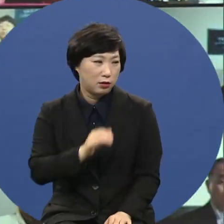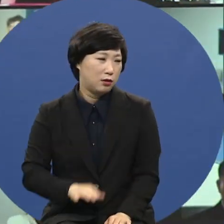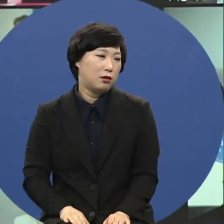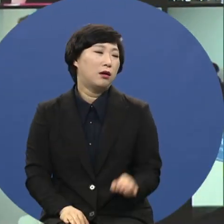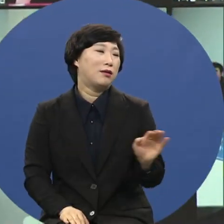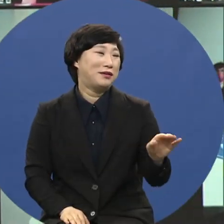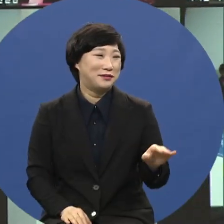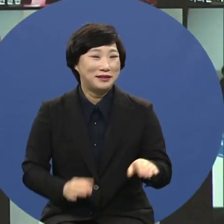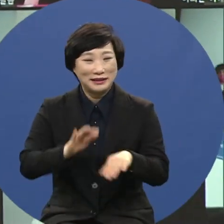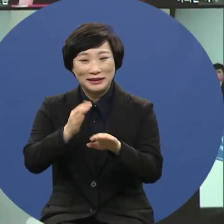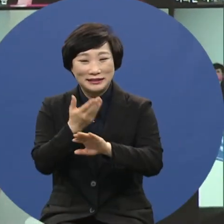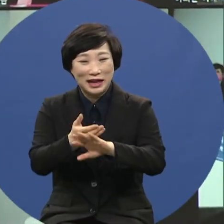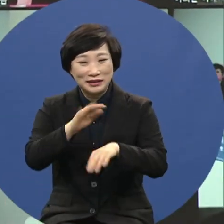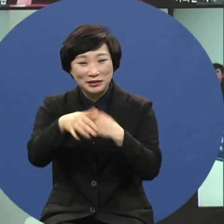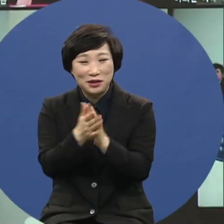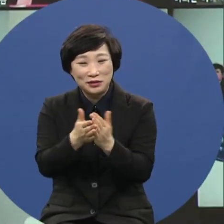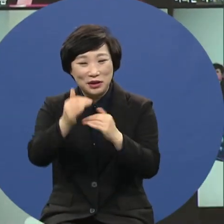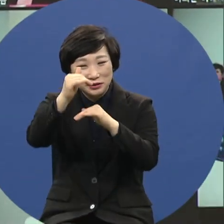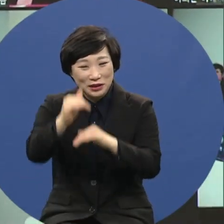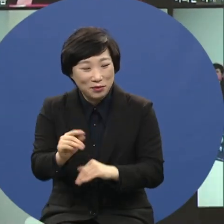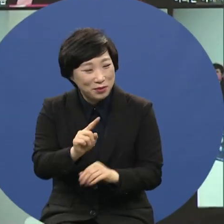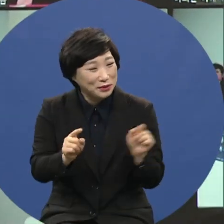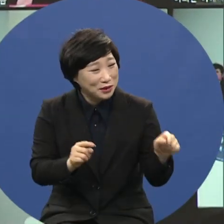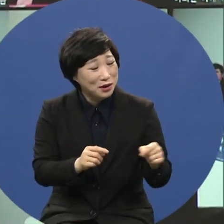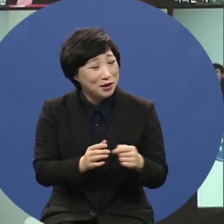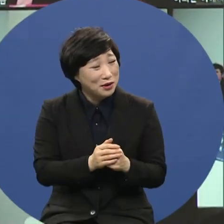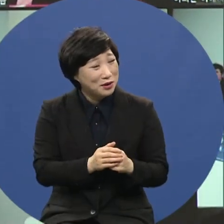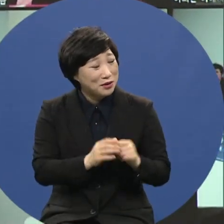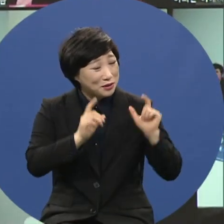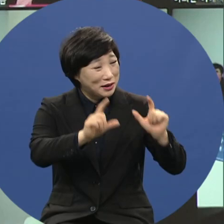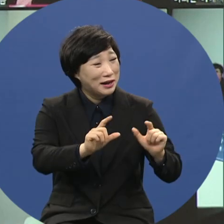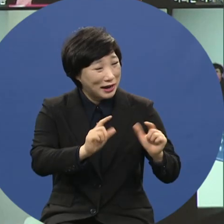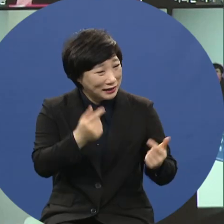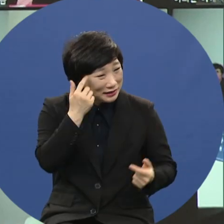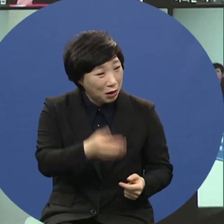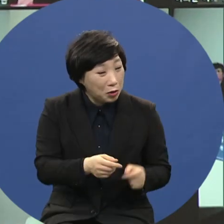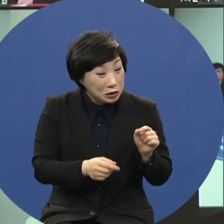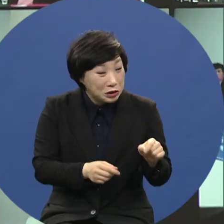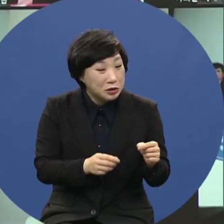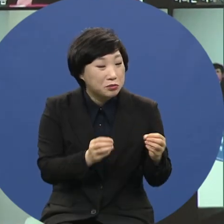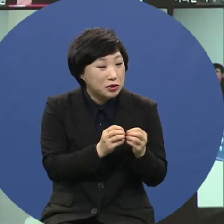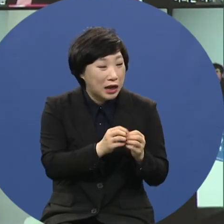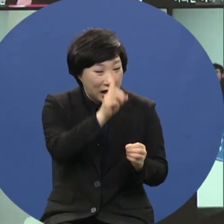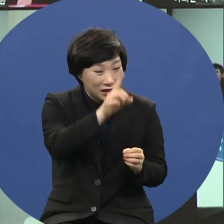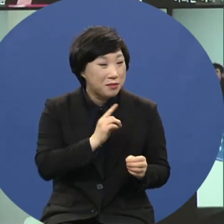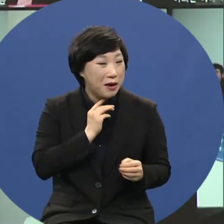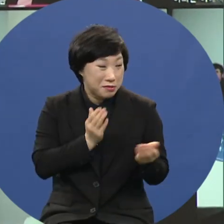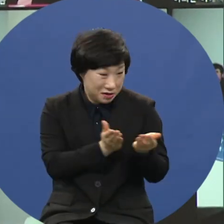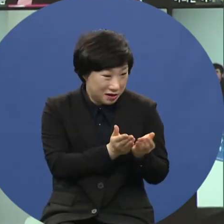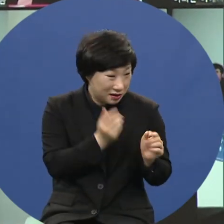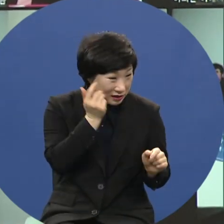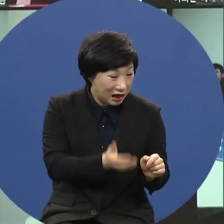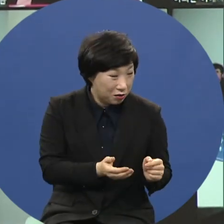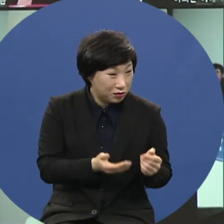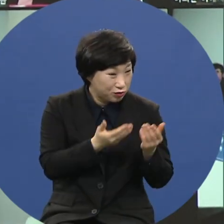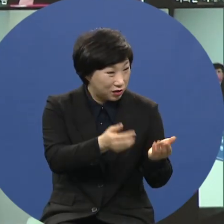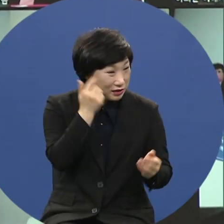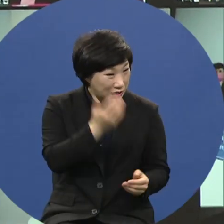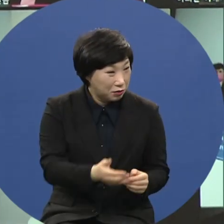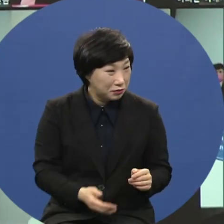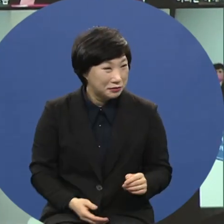그럼 다른 성경은 너에게 한 말이 아니고 그 구절만 너에게 한 얘기냐? 그